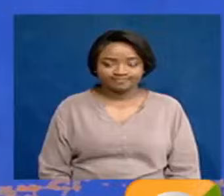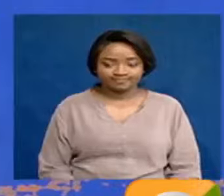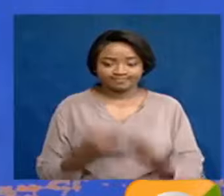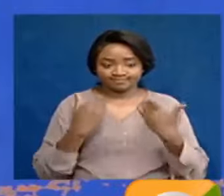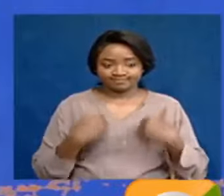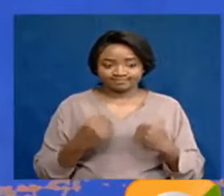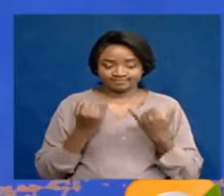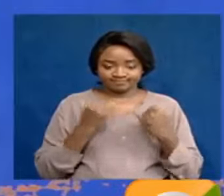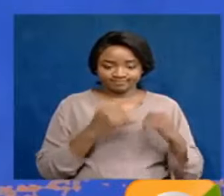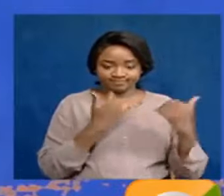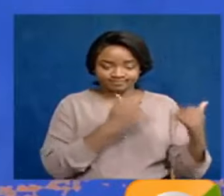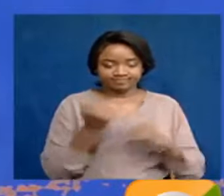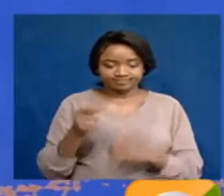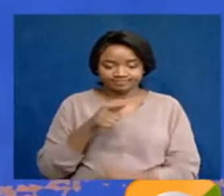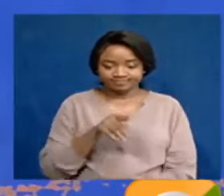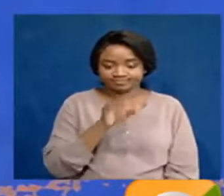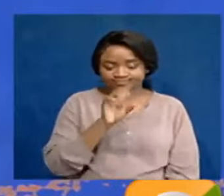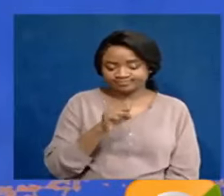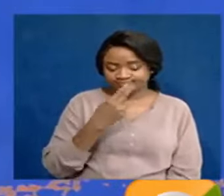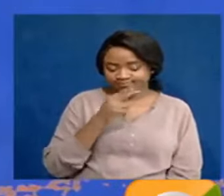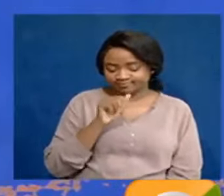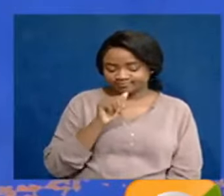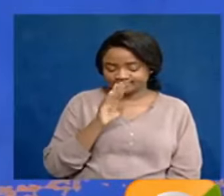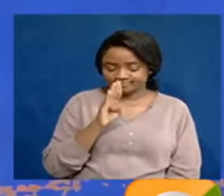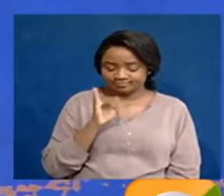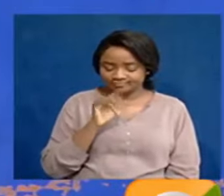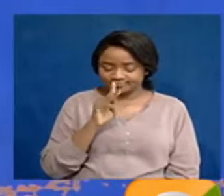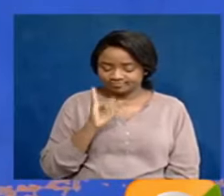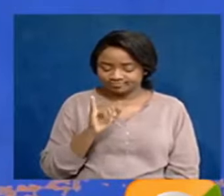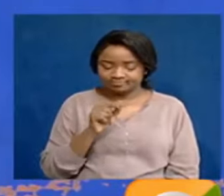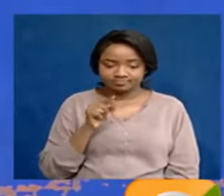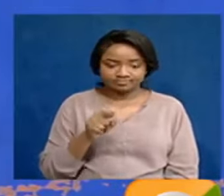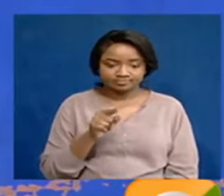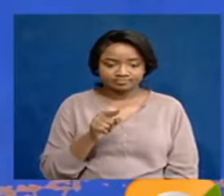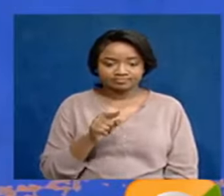Super Jackpot, nikajaribu kumanage kupata